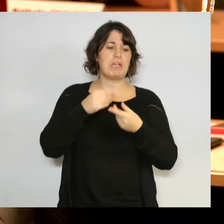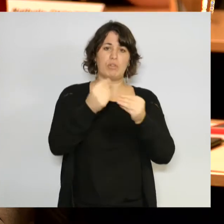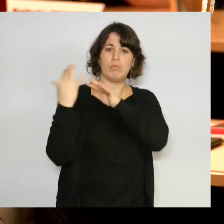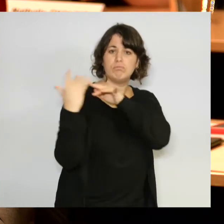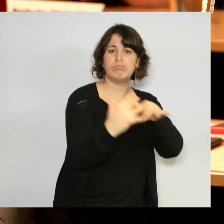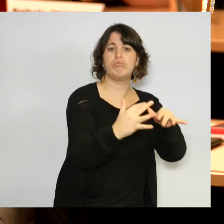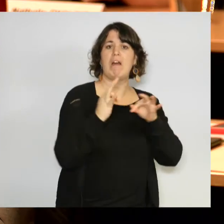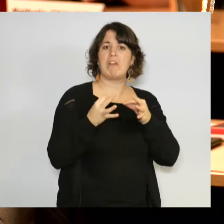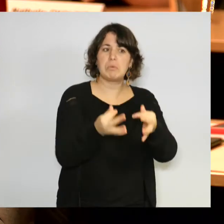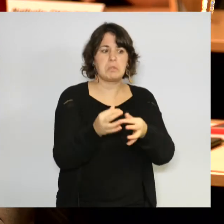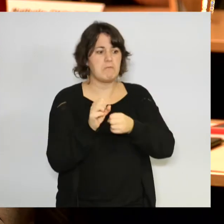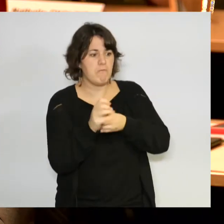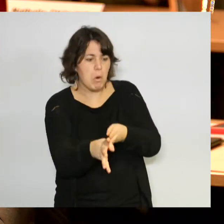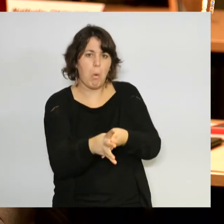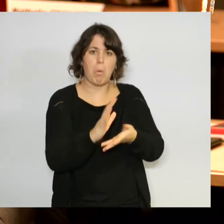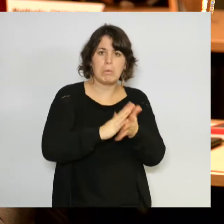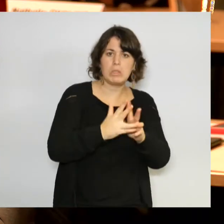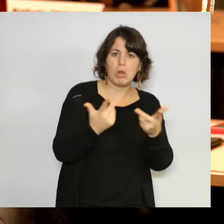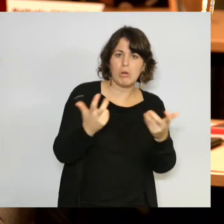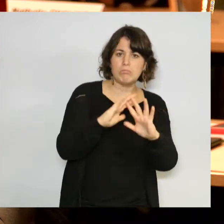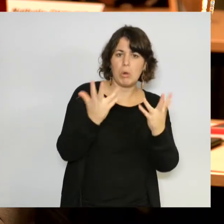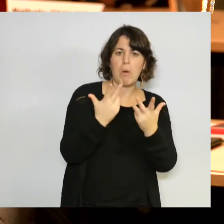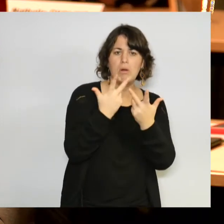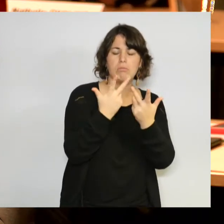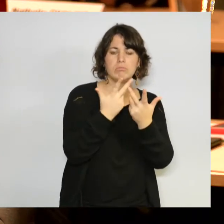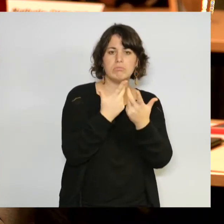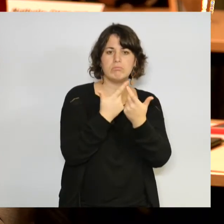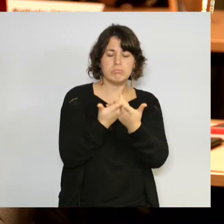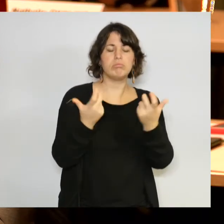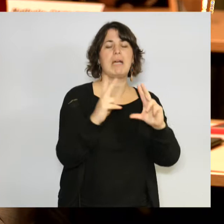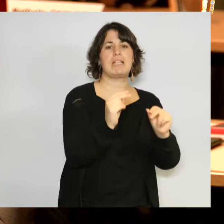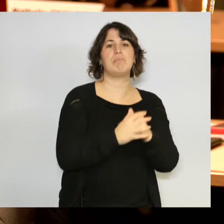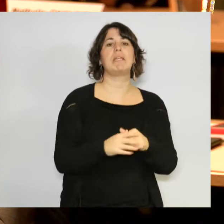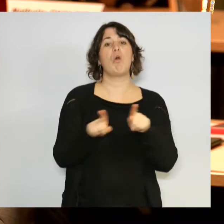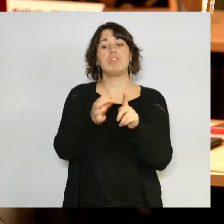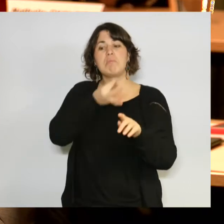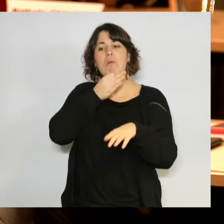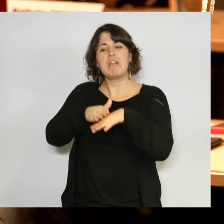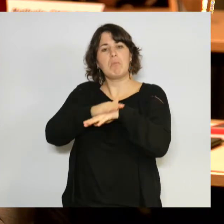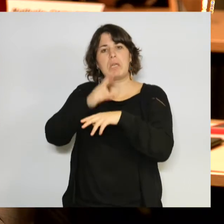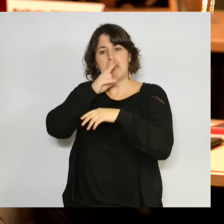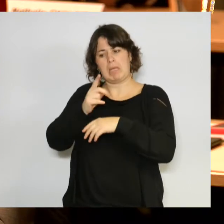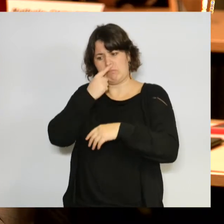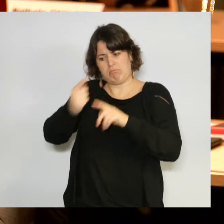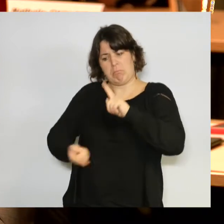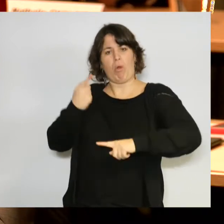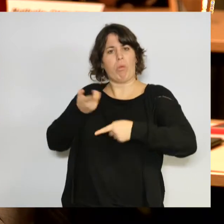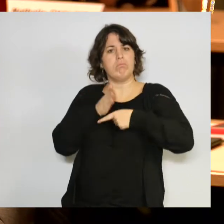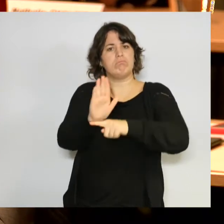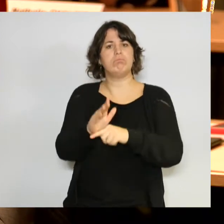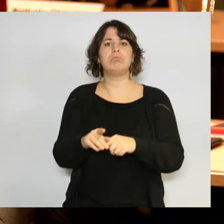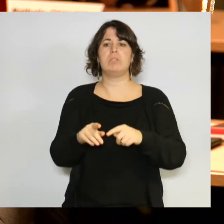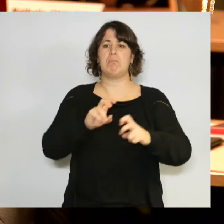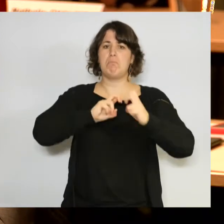sur la pratique du vélo. Ce sera aussi l'occasion pour nous de promouvoir des politiques brestoises qui nous tiennent particulièrement à cœur, les mobilités